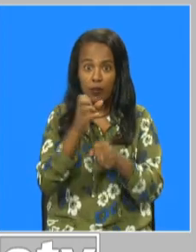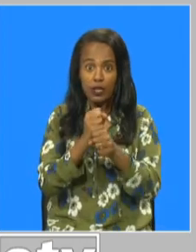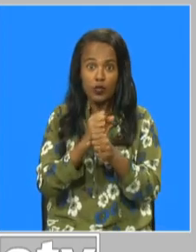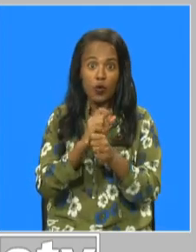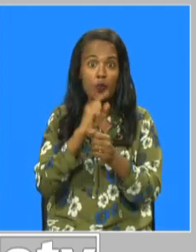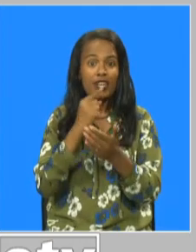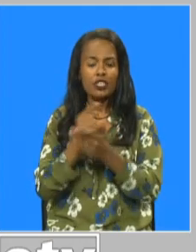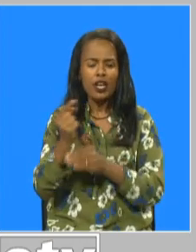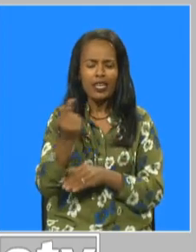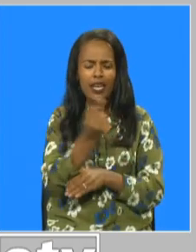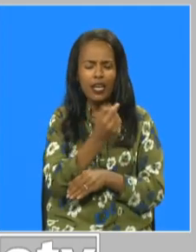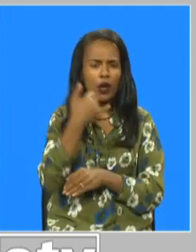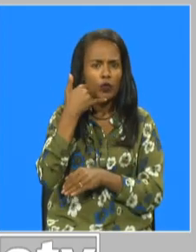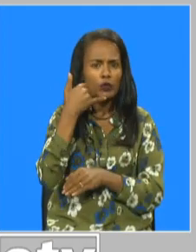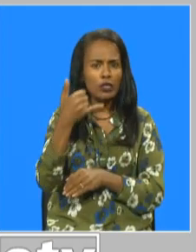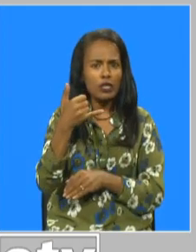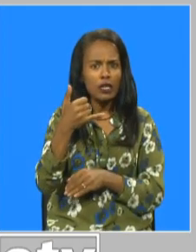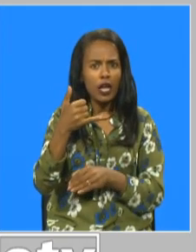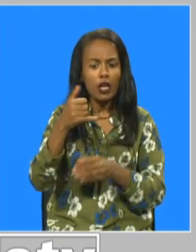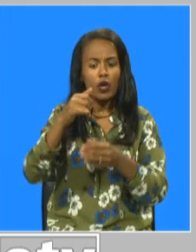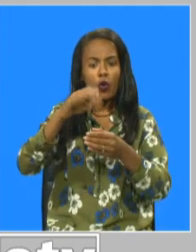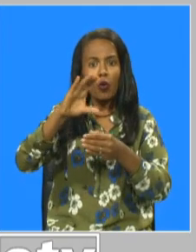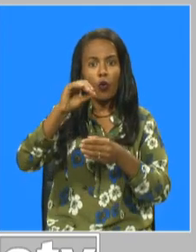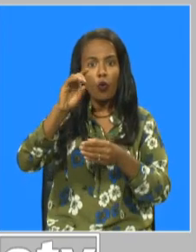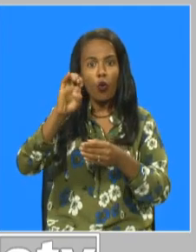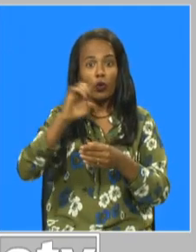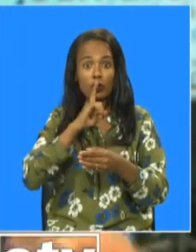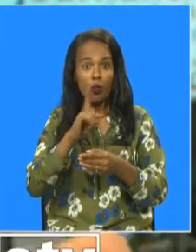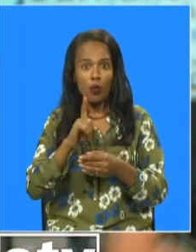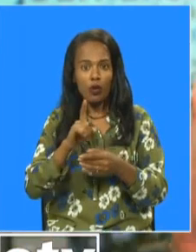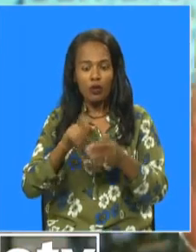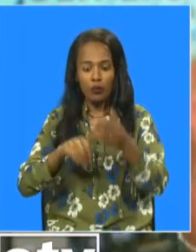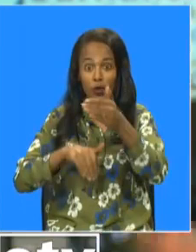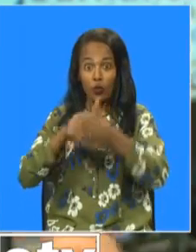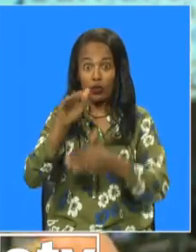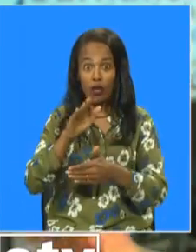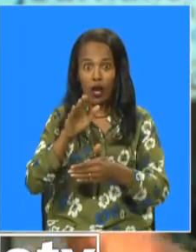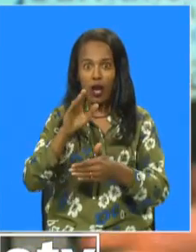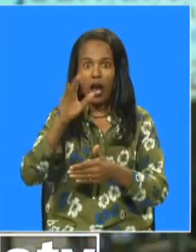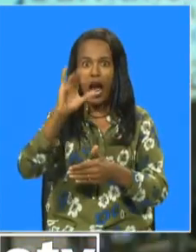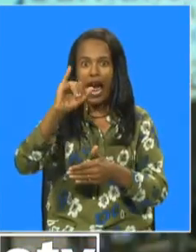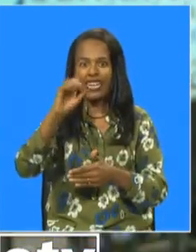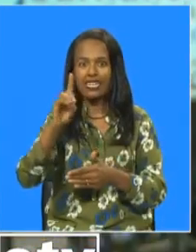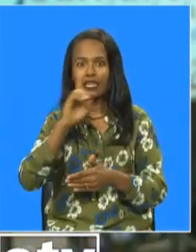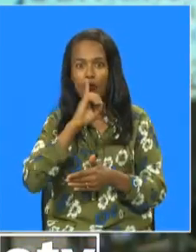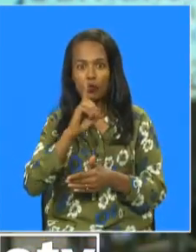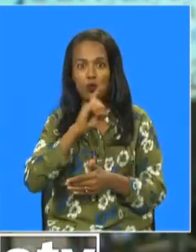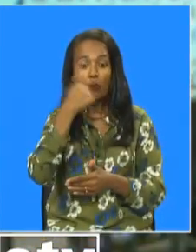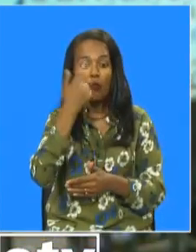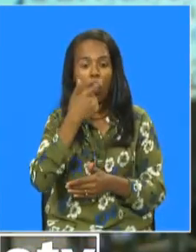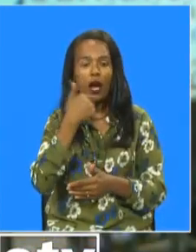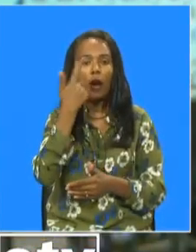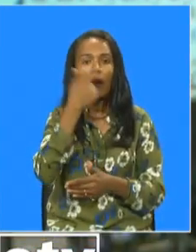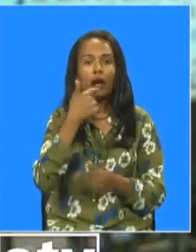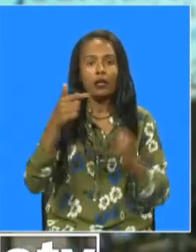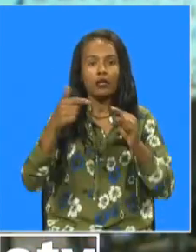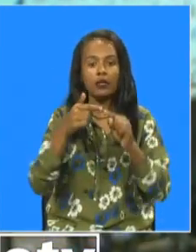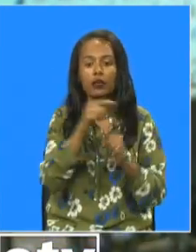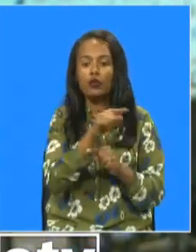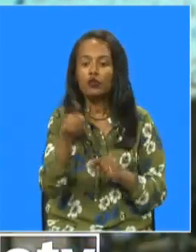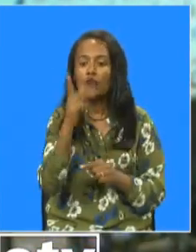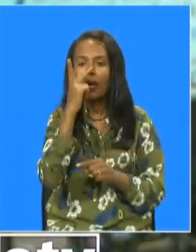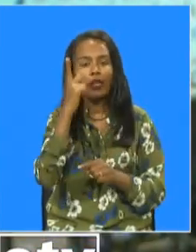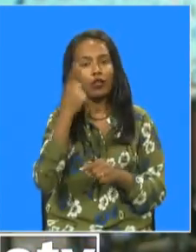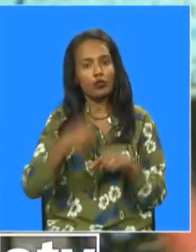መረጃ እያንዳንዱ ስልክ ላይ ኢንክሪፕትድ የሆነ ኮድ ነው፣ ወይም ደግሞ አውቶ ጄኔሬትድ የሆነ አይዲ ነው የምንይዘው። ማን ከማን ጋር እንደተገናኘ እነሱ ማየት